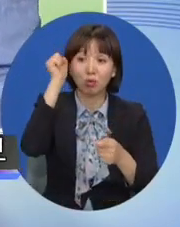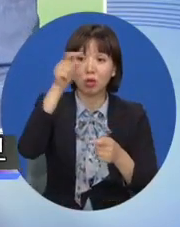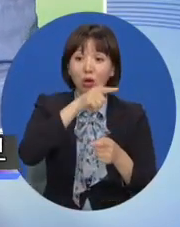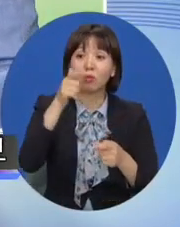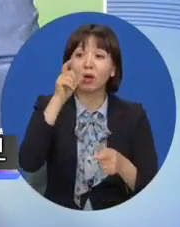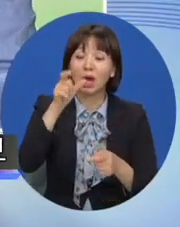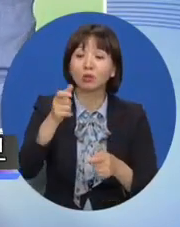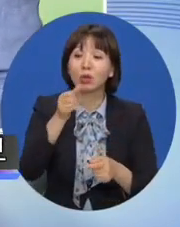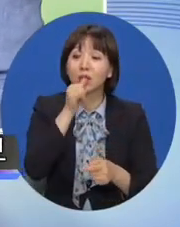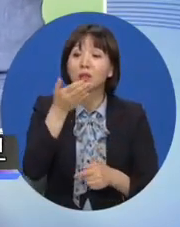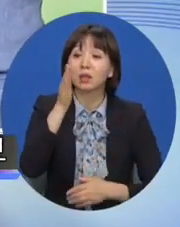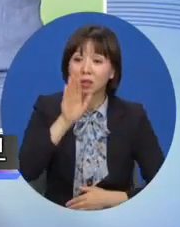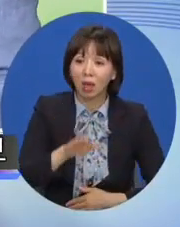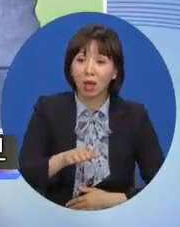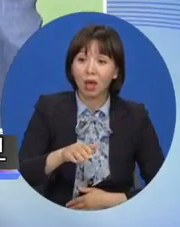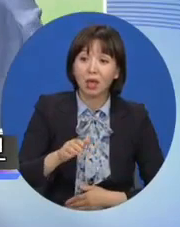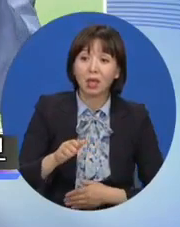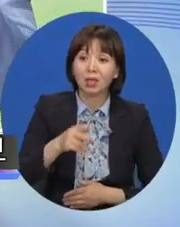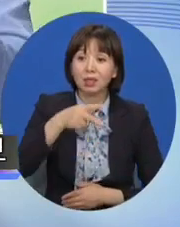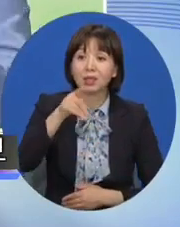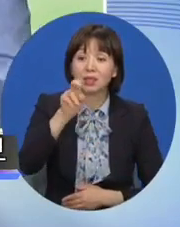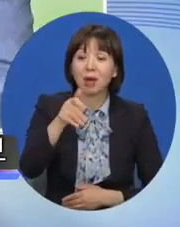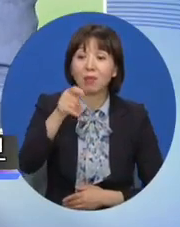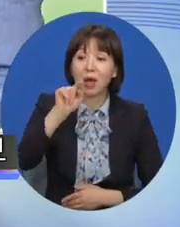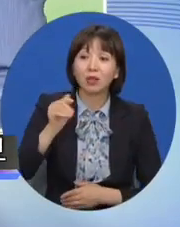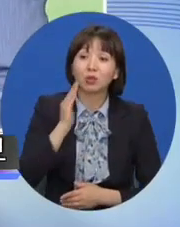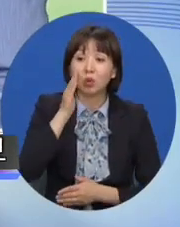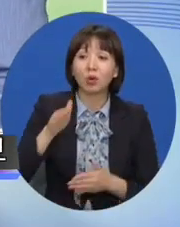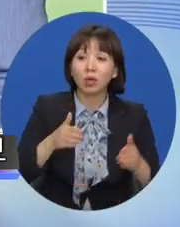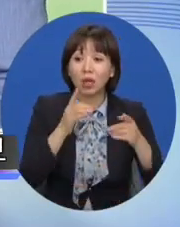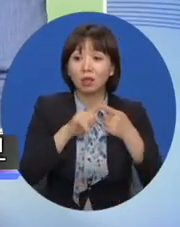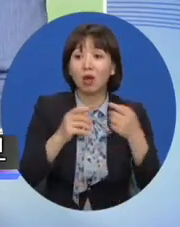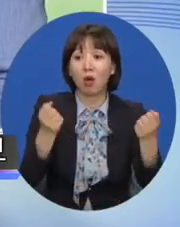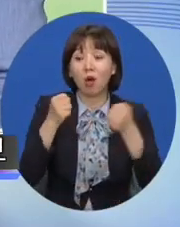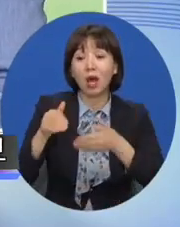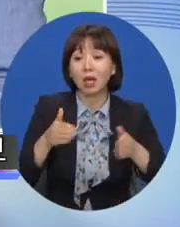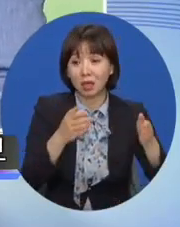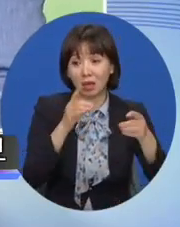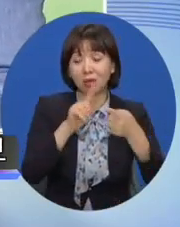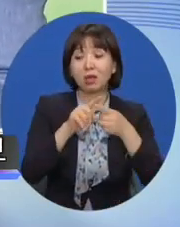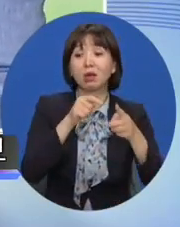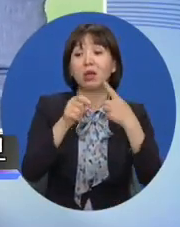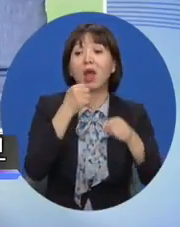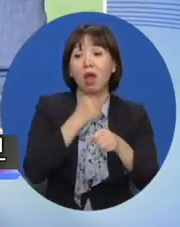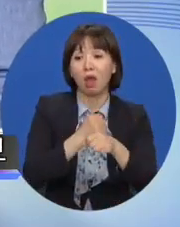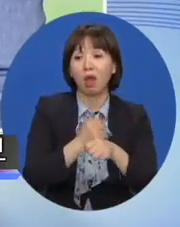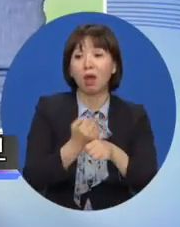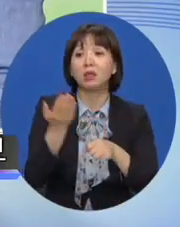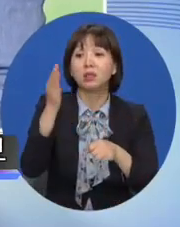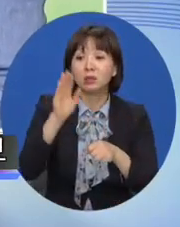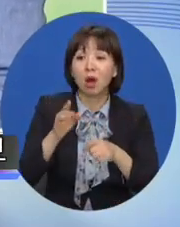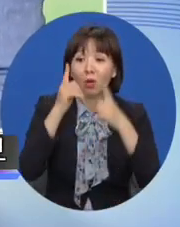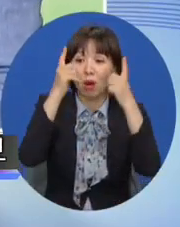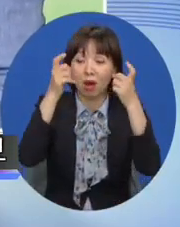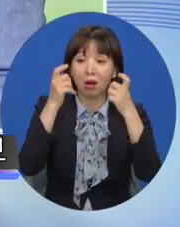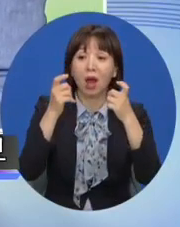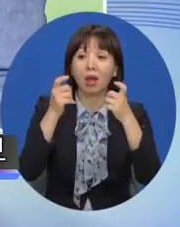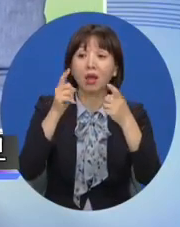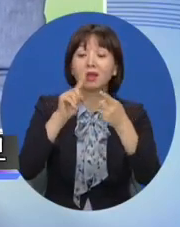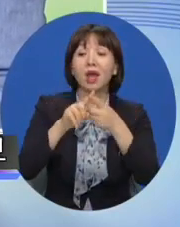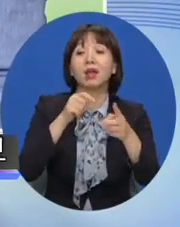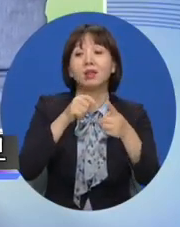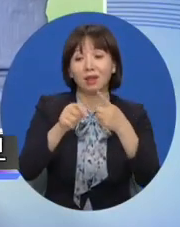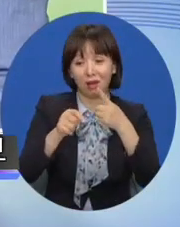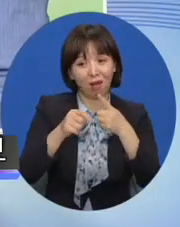보기에는 말이죠. 삼만의 초록길은 건강을 위한 뭐 길이라 그러면 그건 이해가 됩니다. 근데 관광을 위한 길이라 그러면 전 실패작이다 이렇게 제가 설명하고